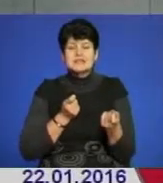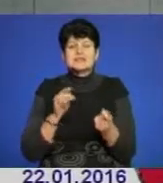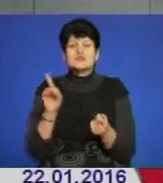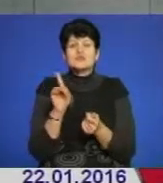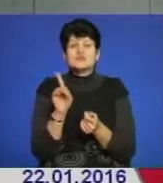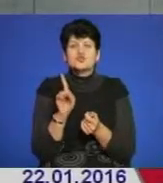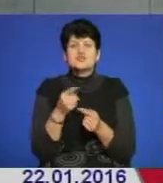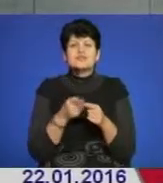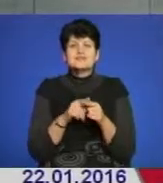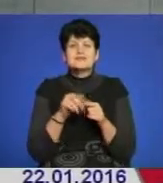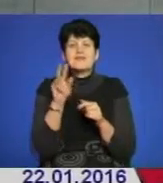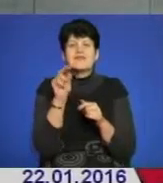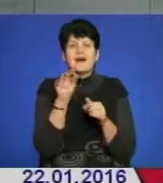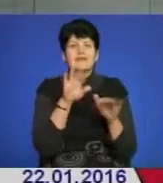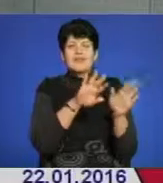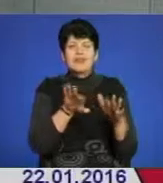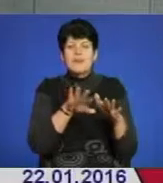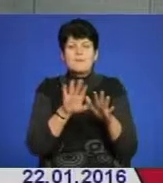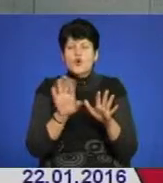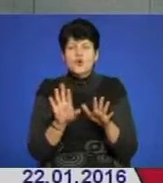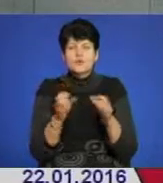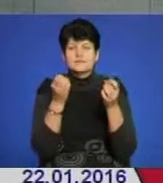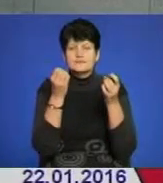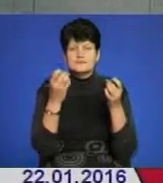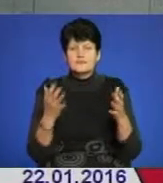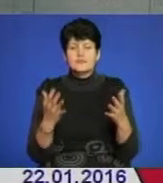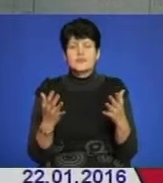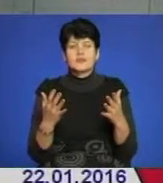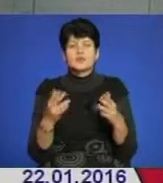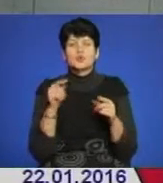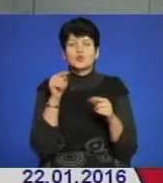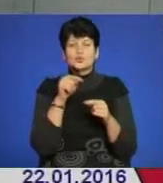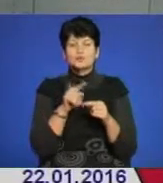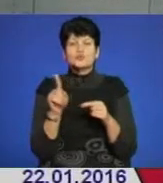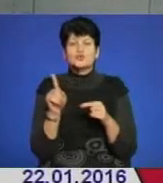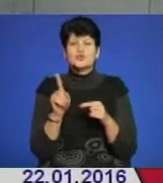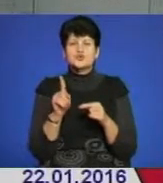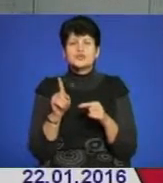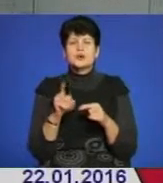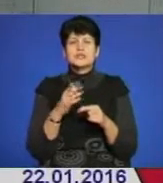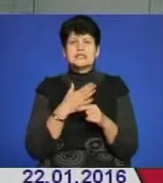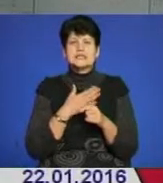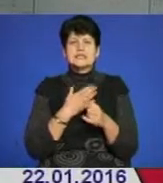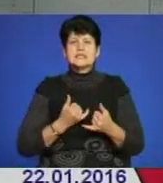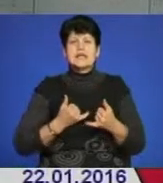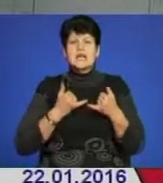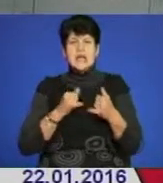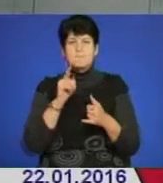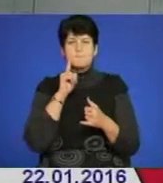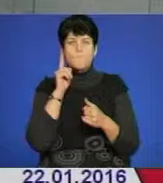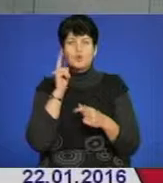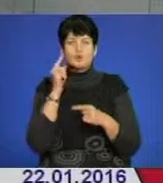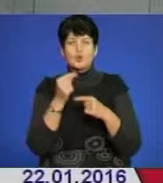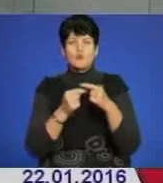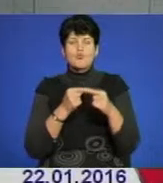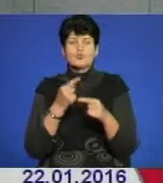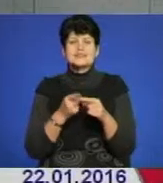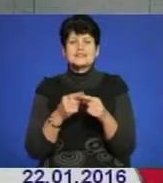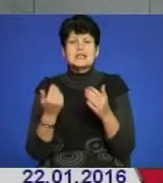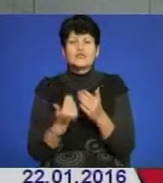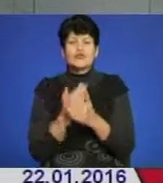такі дати не проходять повз нашу спільноту, громаду, тому що саме для молодого покоління це новий